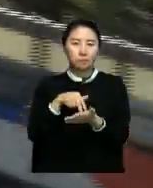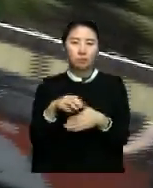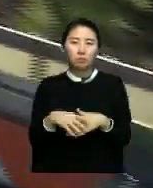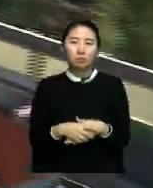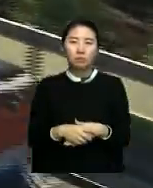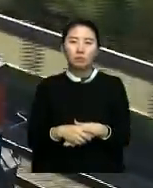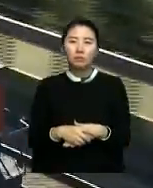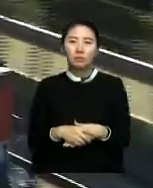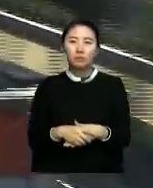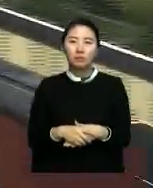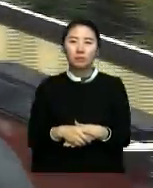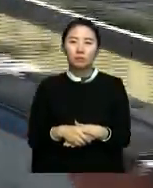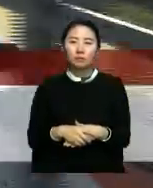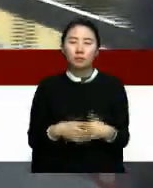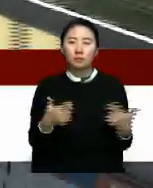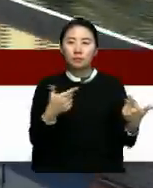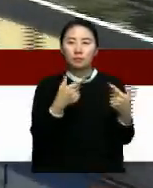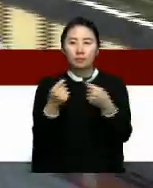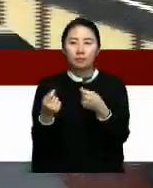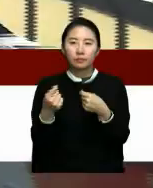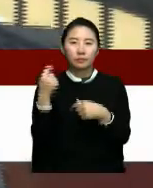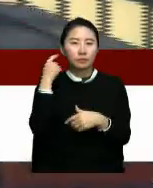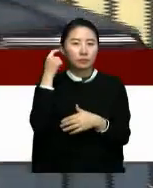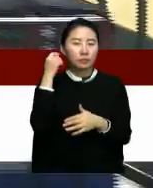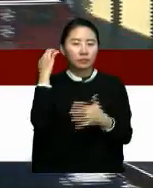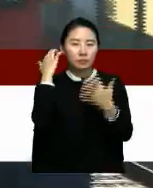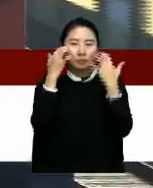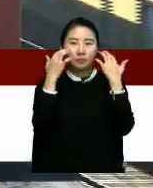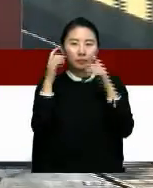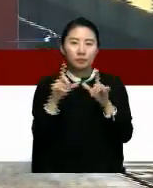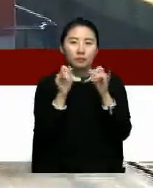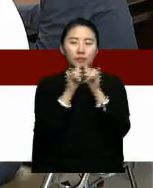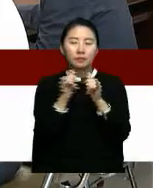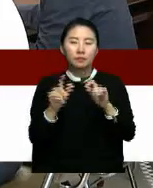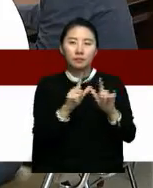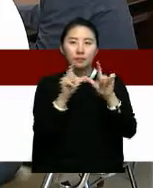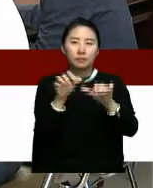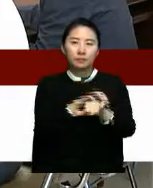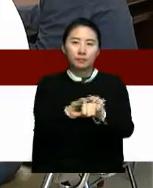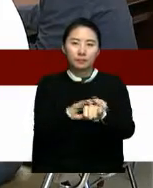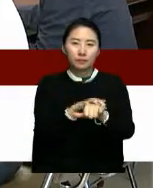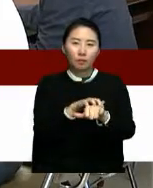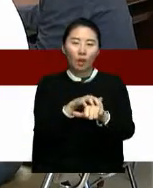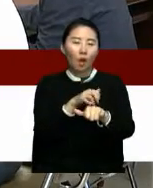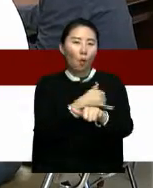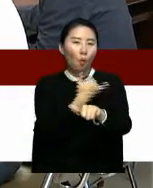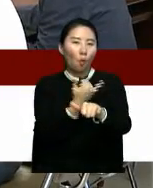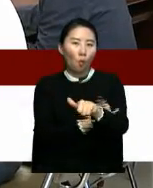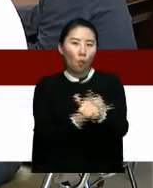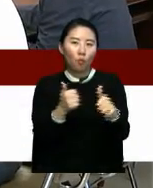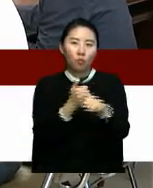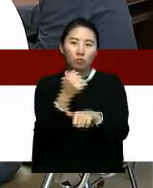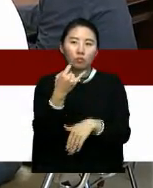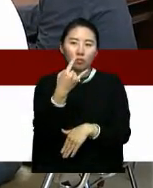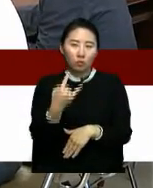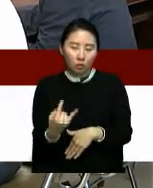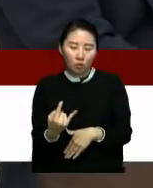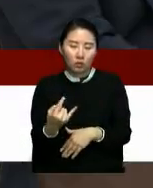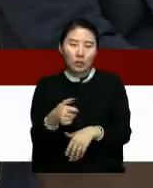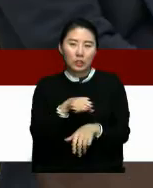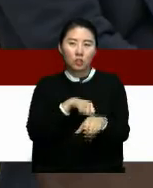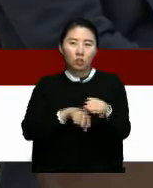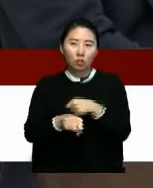입장입니다. 이같이 철도 소음으로 시달려온 주민들의 생활 불편이 최근 국민권익위원회의 적극적인